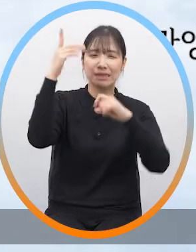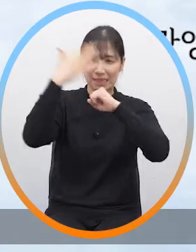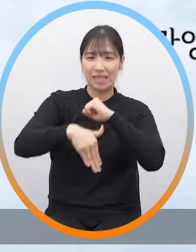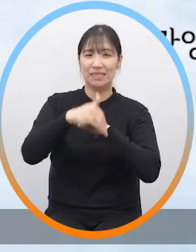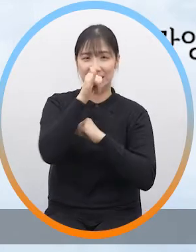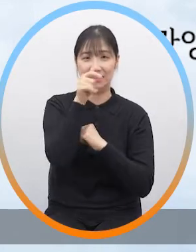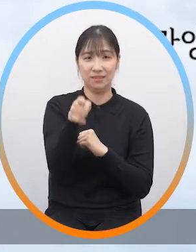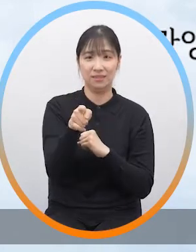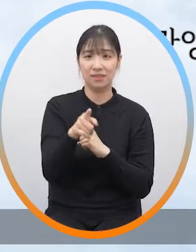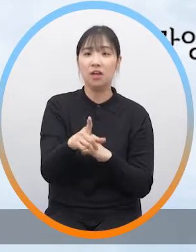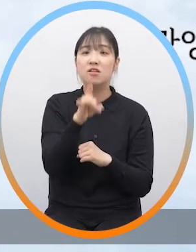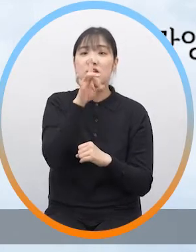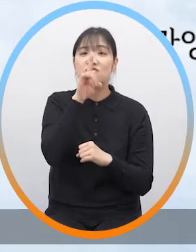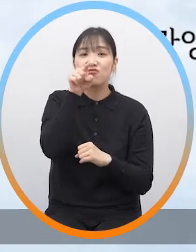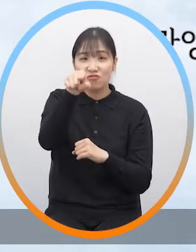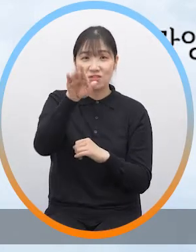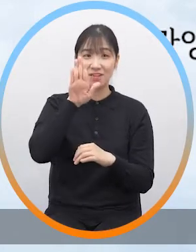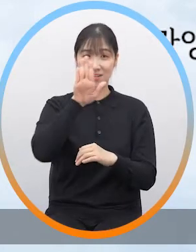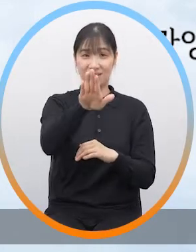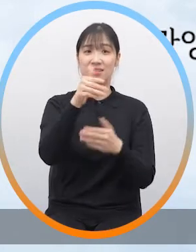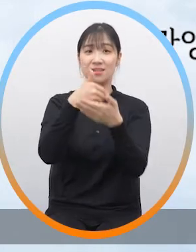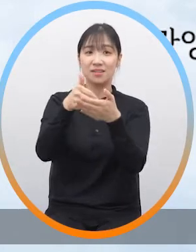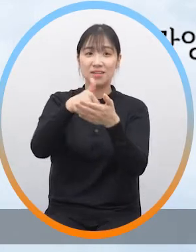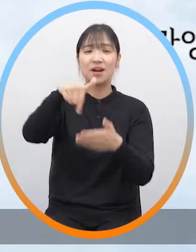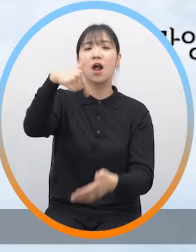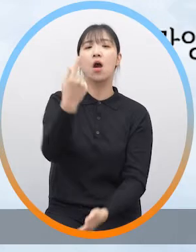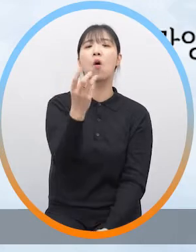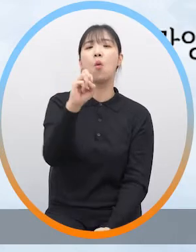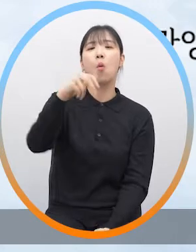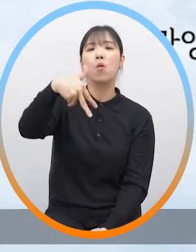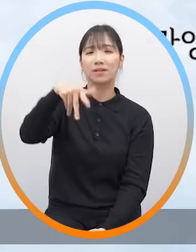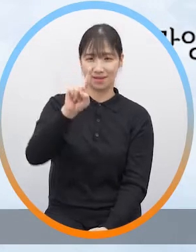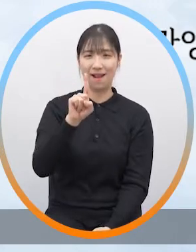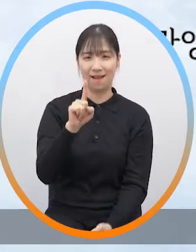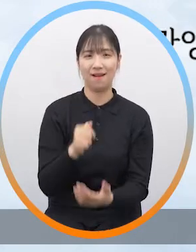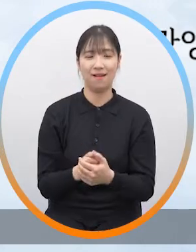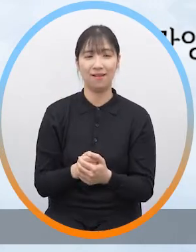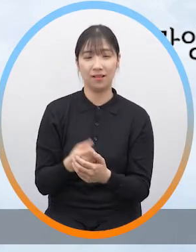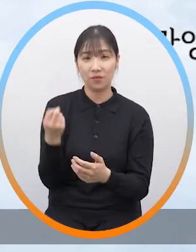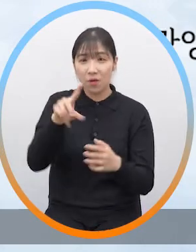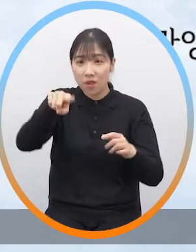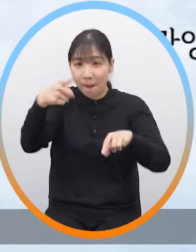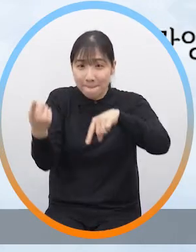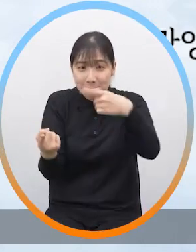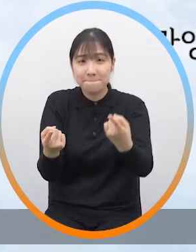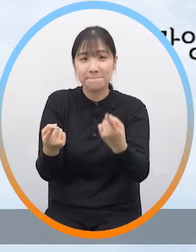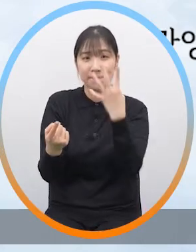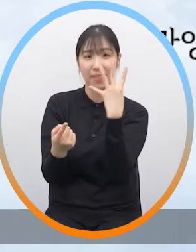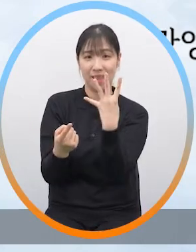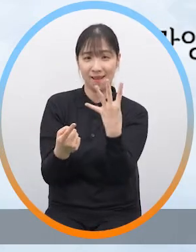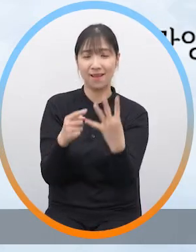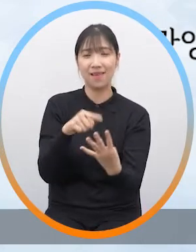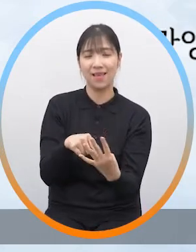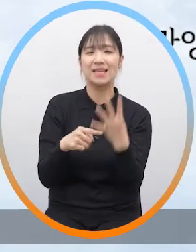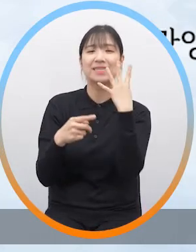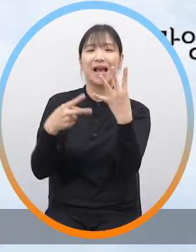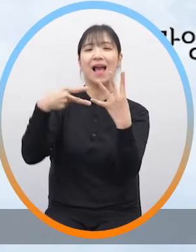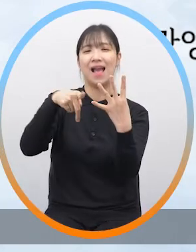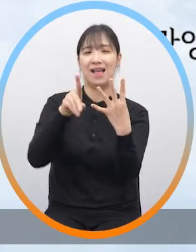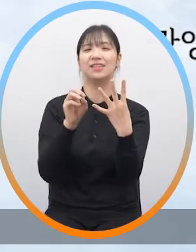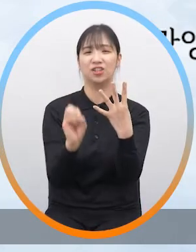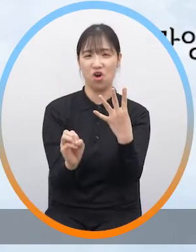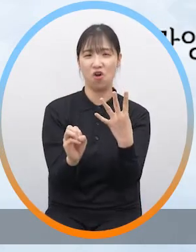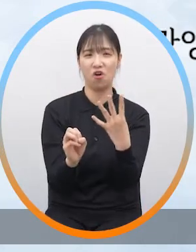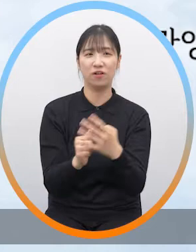보시면 정면에 그림이 붙어져 있죠. 이분이 바로 공자의 초상입니다. 그리고 그 옆에 4개의 상이 이른바